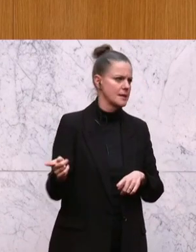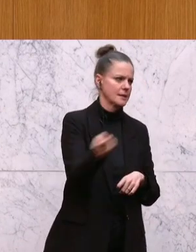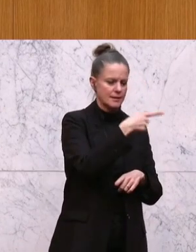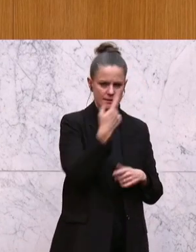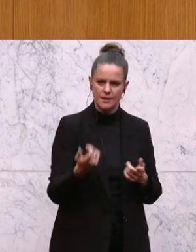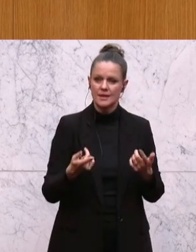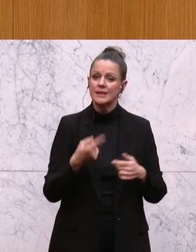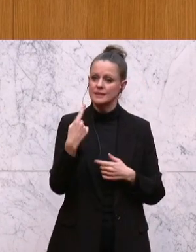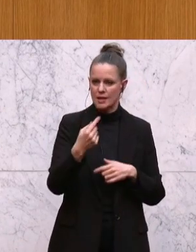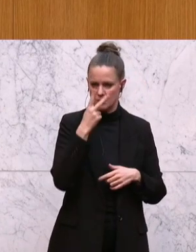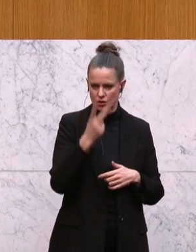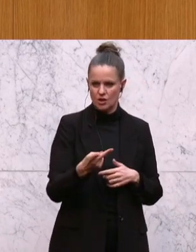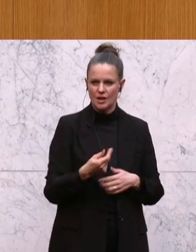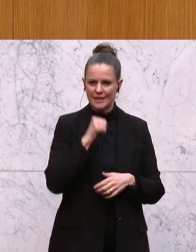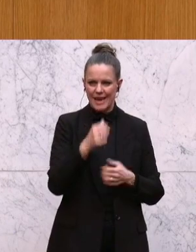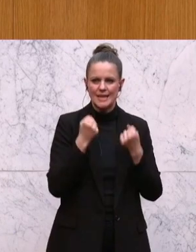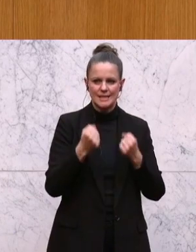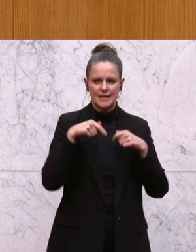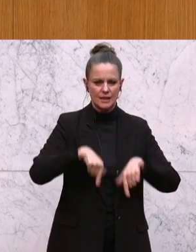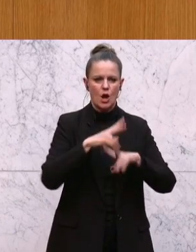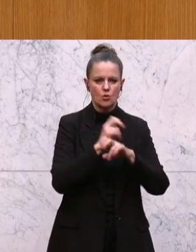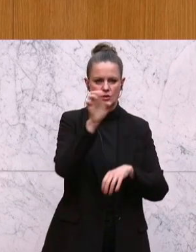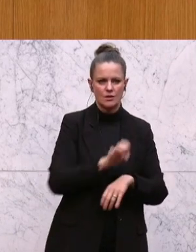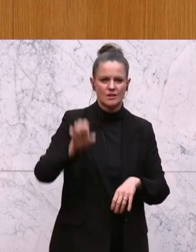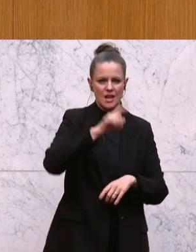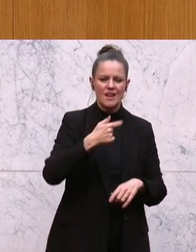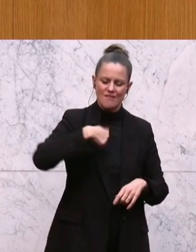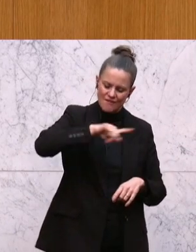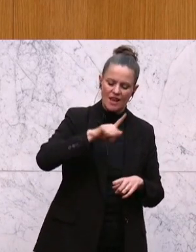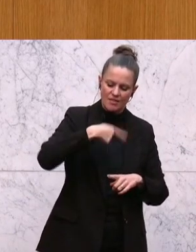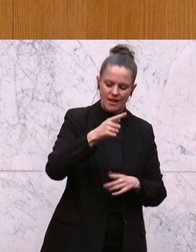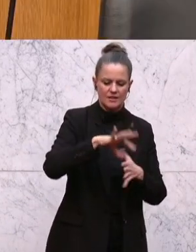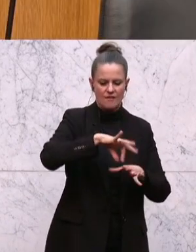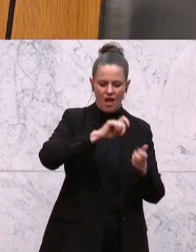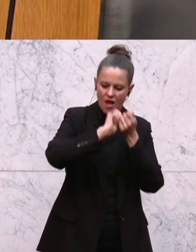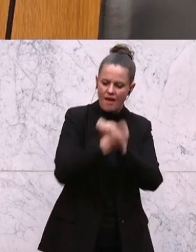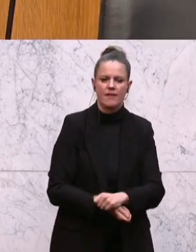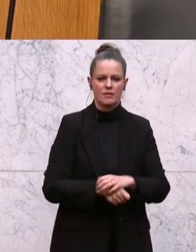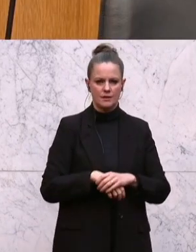sorgen dafür, dass es keine Sicherheit in Österreich und in Europa gibt. Wir werden das bei den nächsten Wahlen ändern.